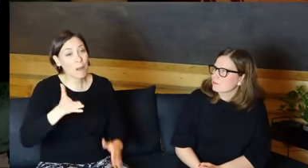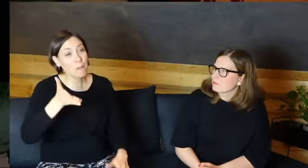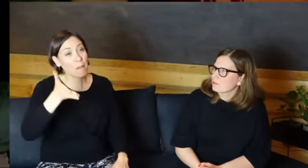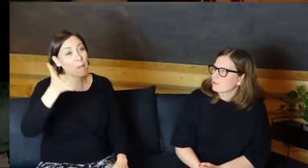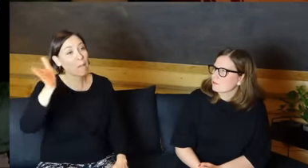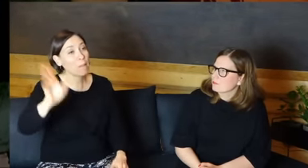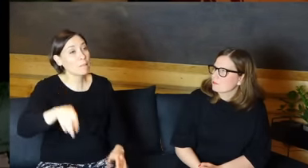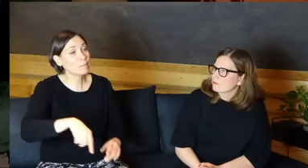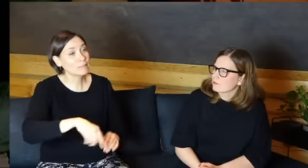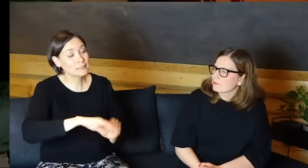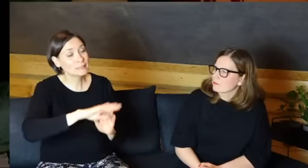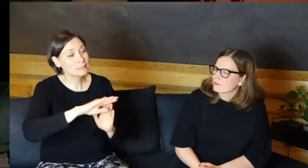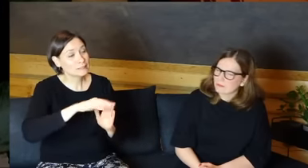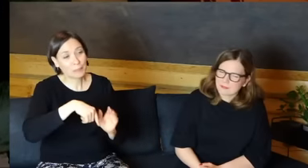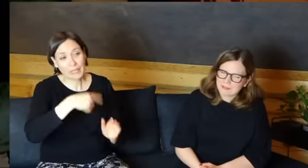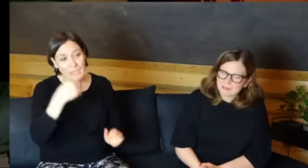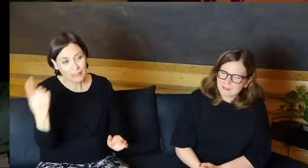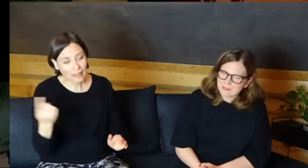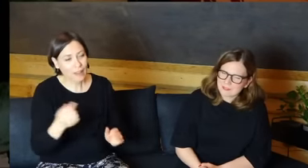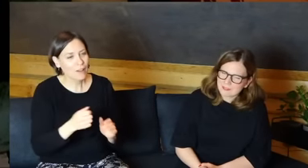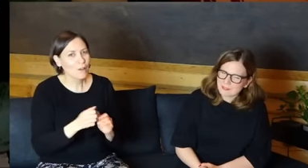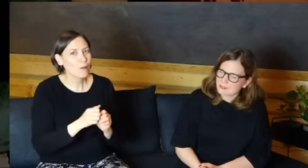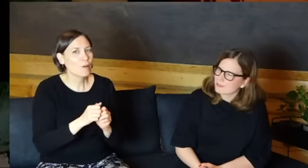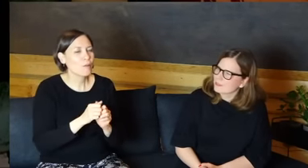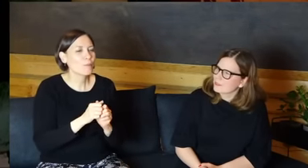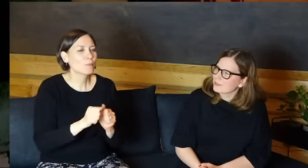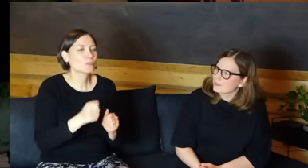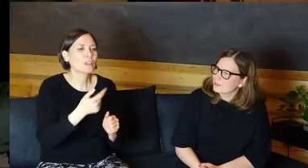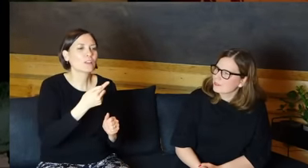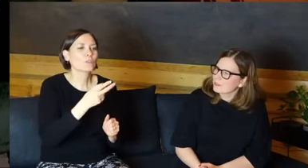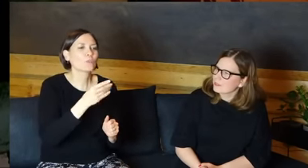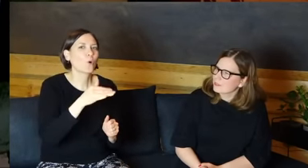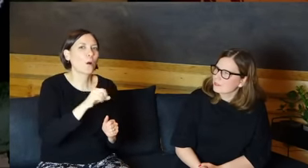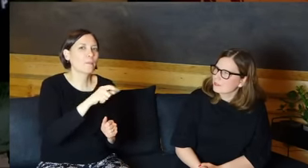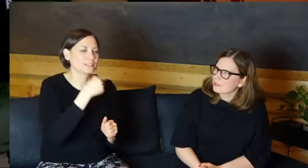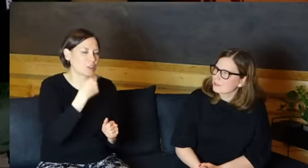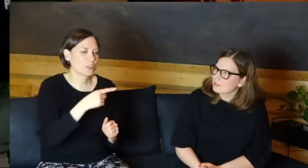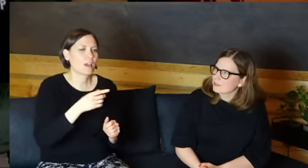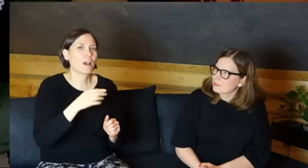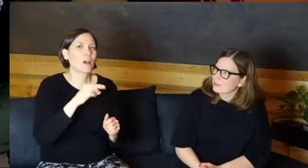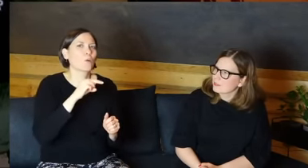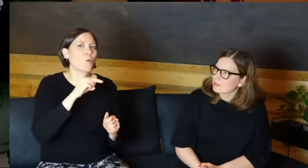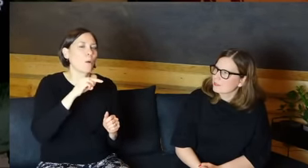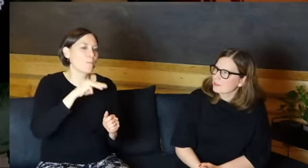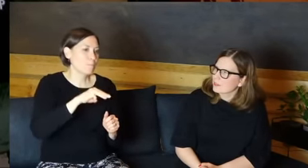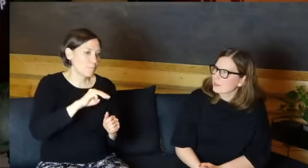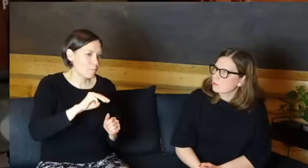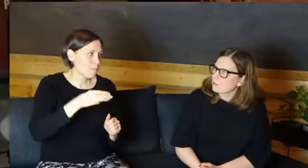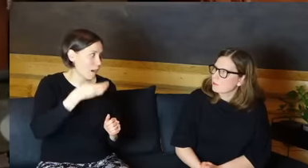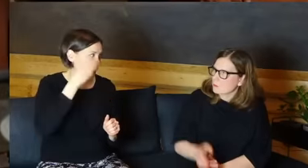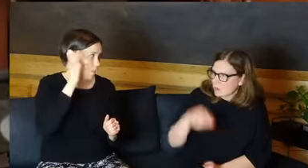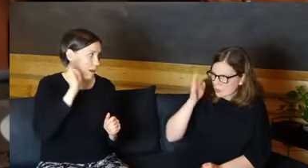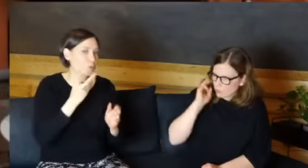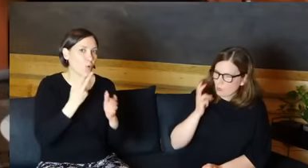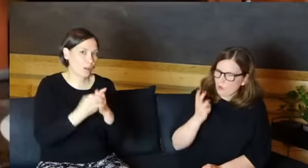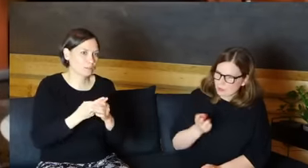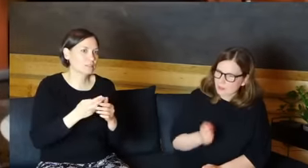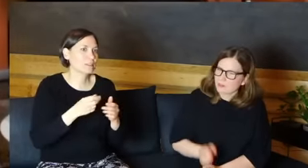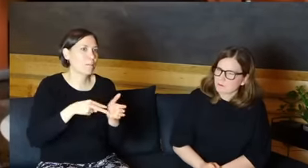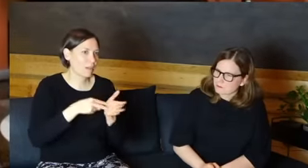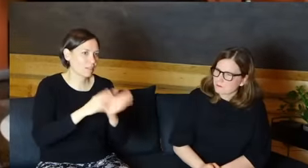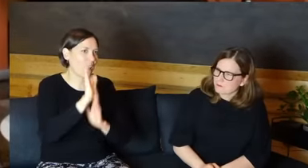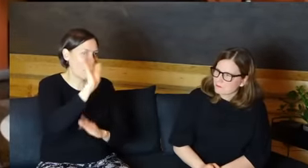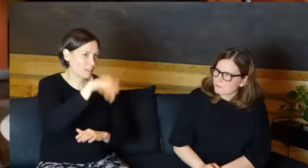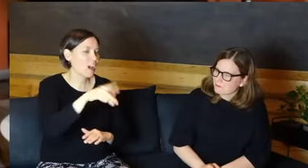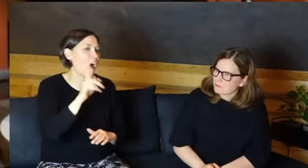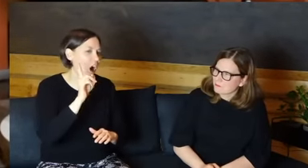semmonen ehkä niinku Tuomaksen sanoen, että aina kun lähtee Markun kanssa reissuun, niin joku kömmähdys tapahtuu. Tämmönen paljastus täältä